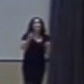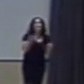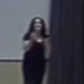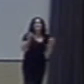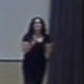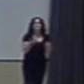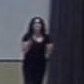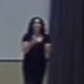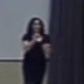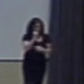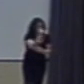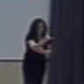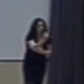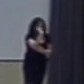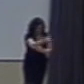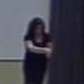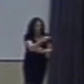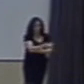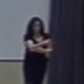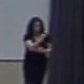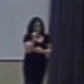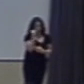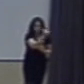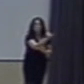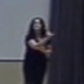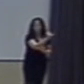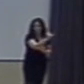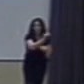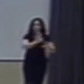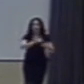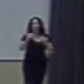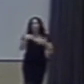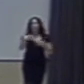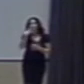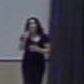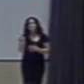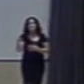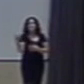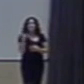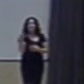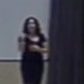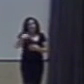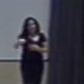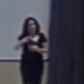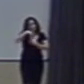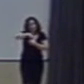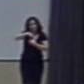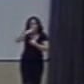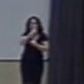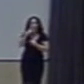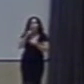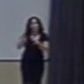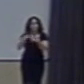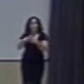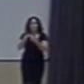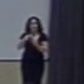amb denunciar, és important denunciar, òbviament, però cal entendre que nosaltres, hi ha una part de compromís personal que és molt